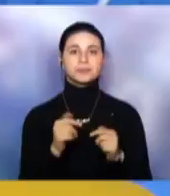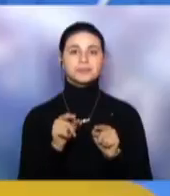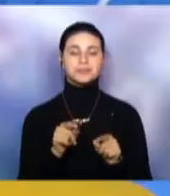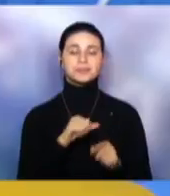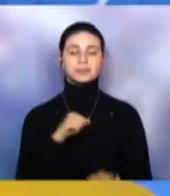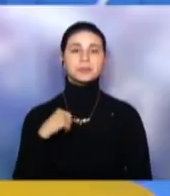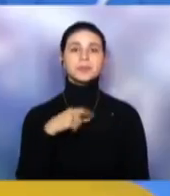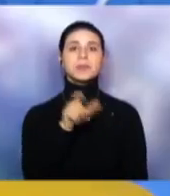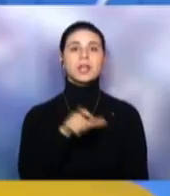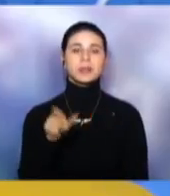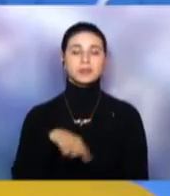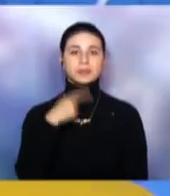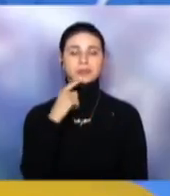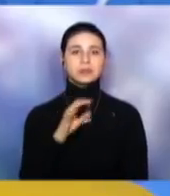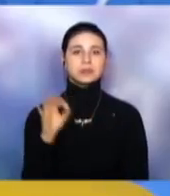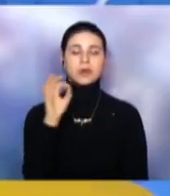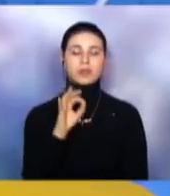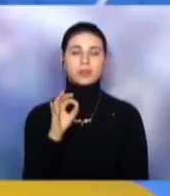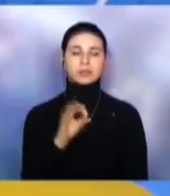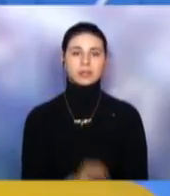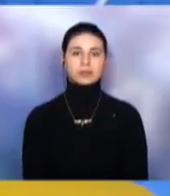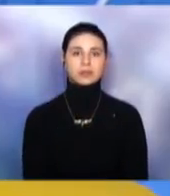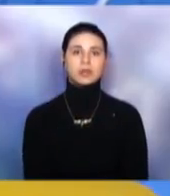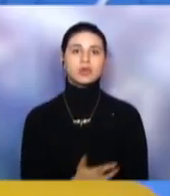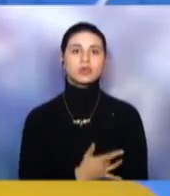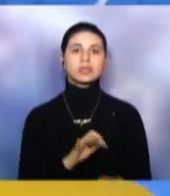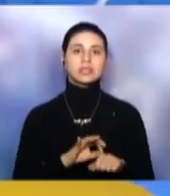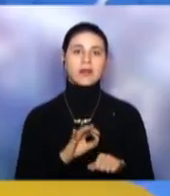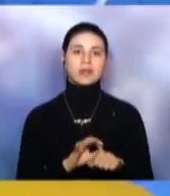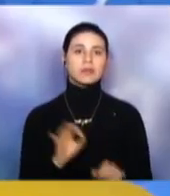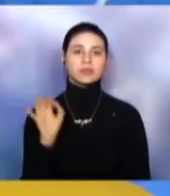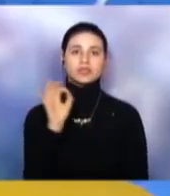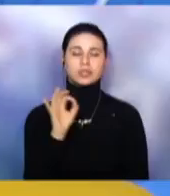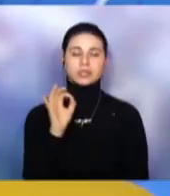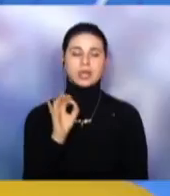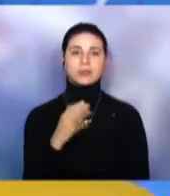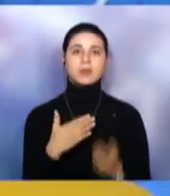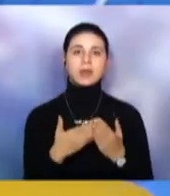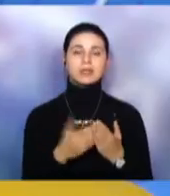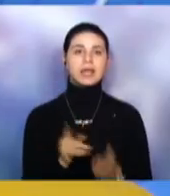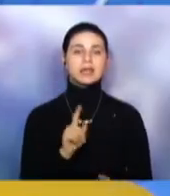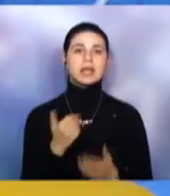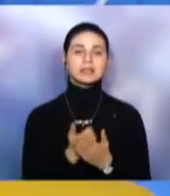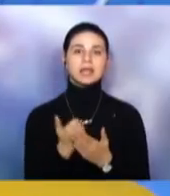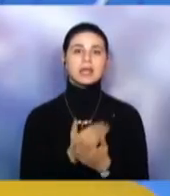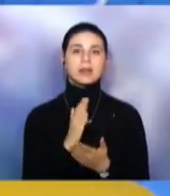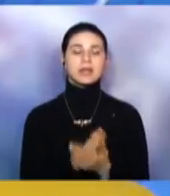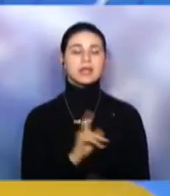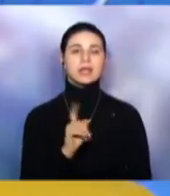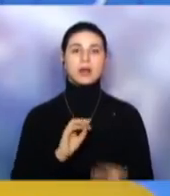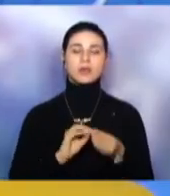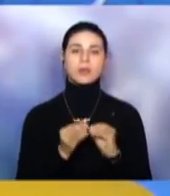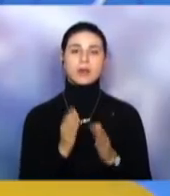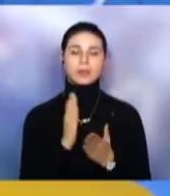დარგის სპეციალისტები საუბრობდნენ გულის დაავადებების შესახებ, ვთქვათ, რა სიახლეები არის, რა